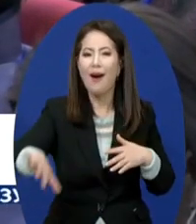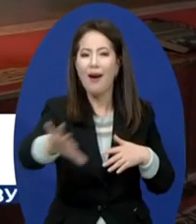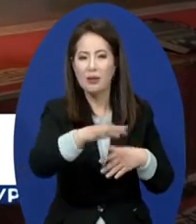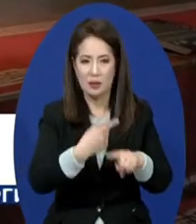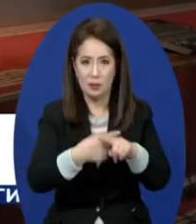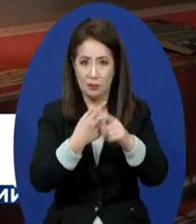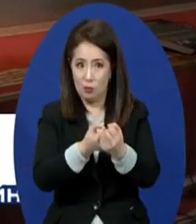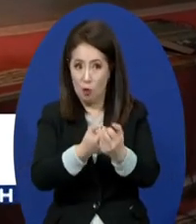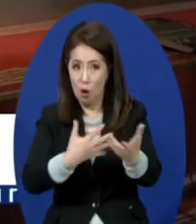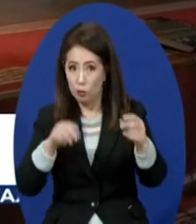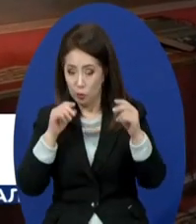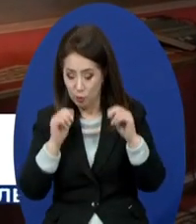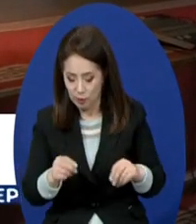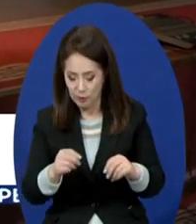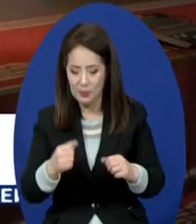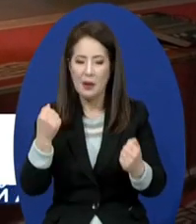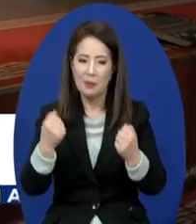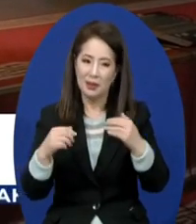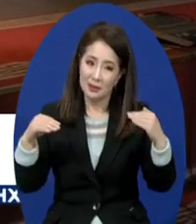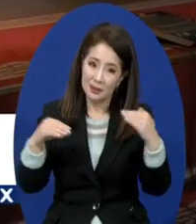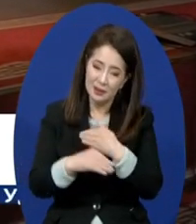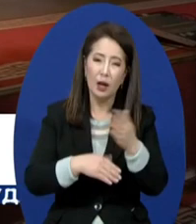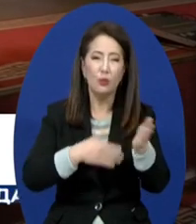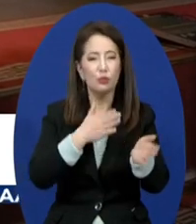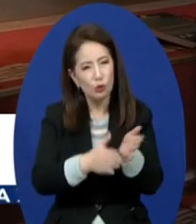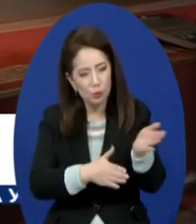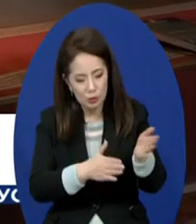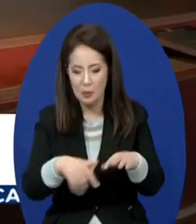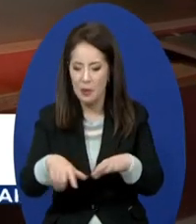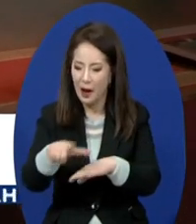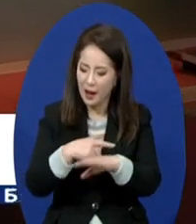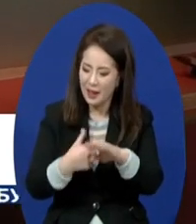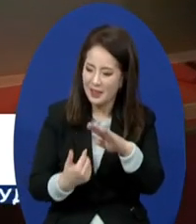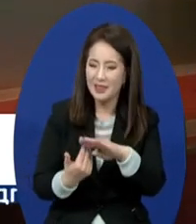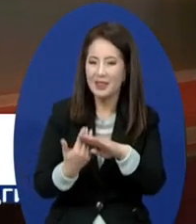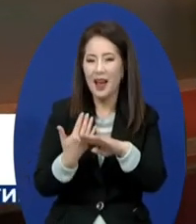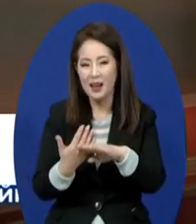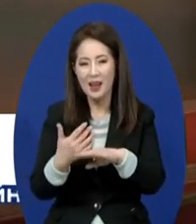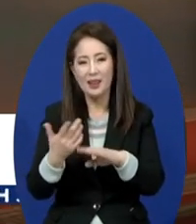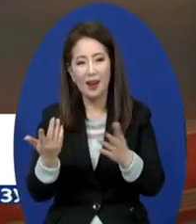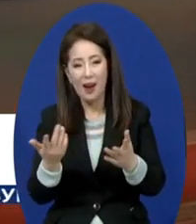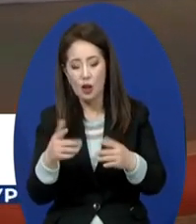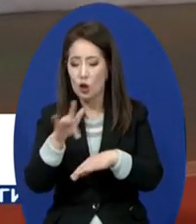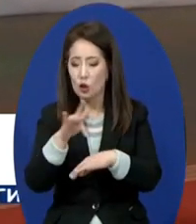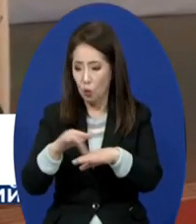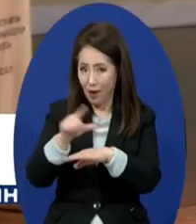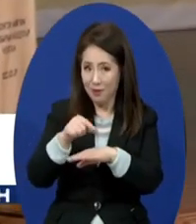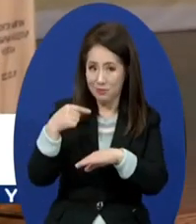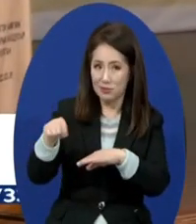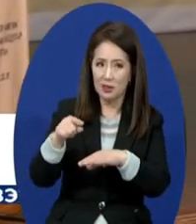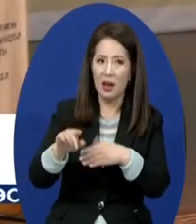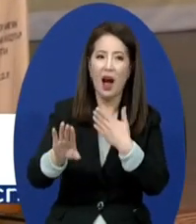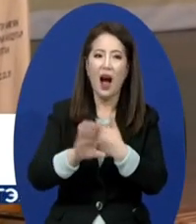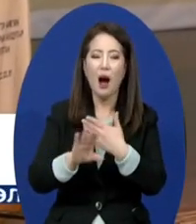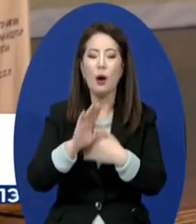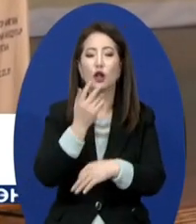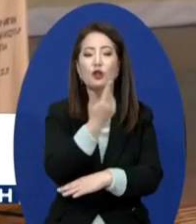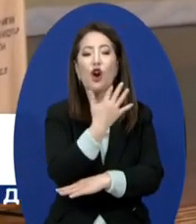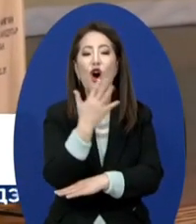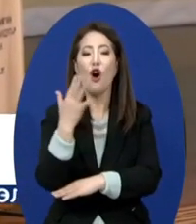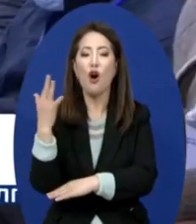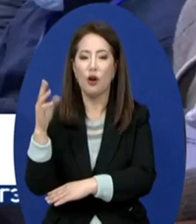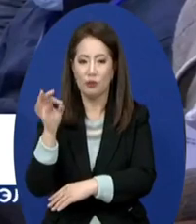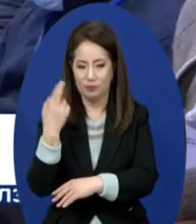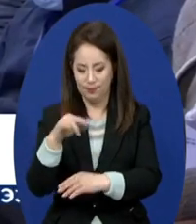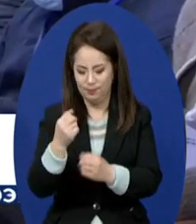талбайг нэмэгдүүлэх, авт зам, төмөр зам, хүнд үйлдвэрийн газар тариалангийн талбай төв суурин газруудад хамгаалалтын